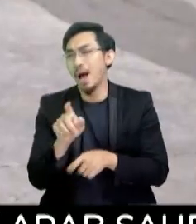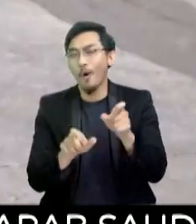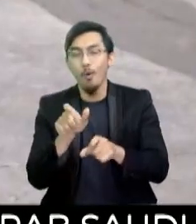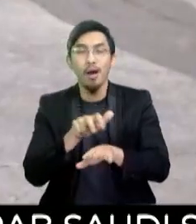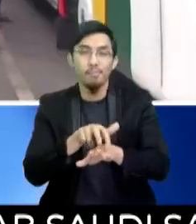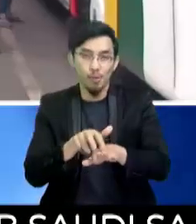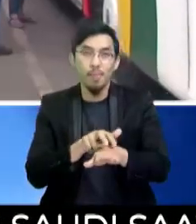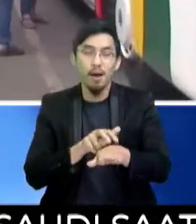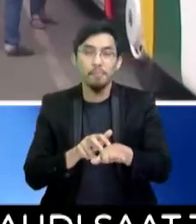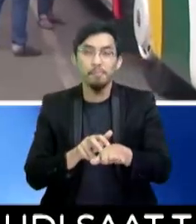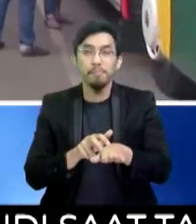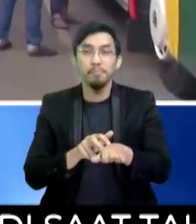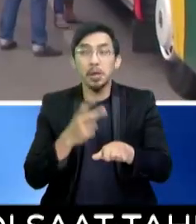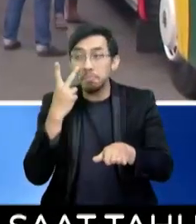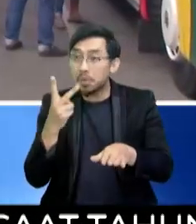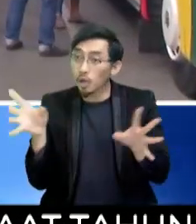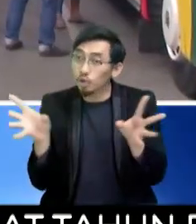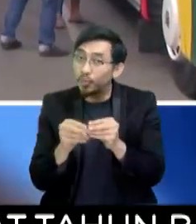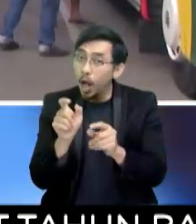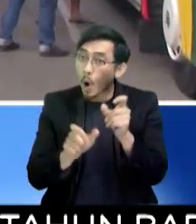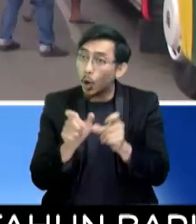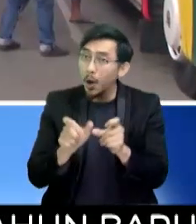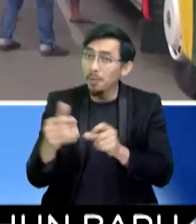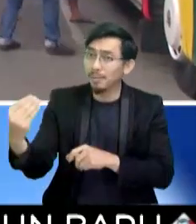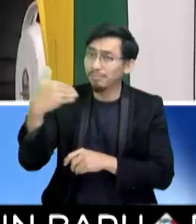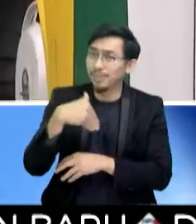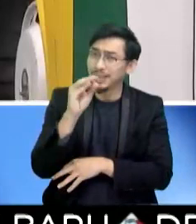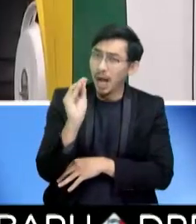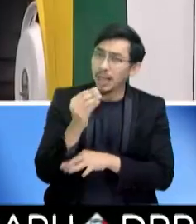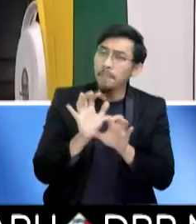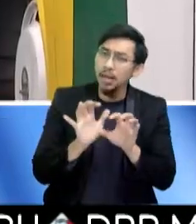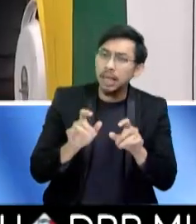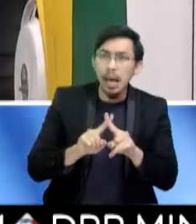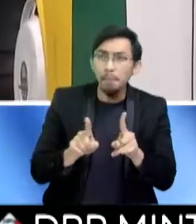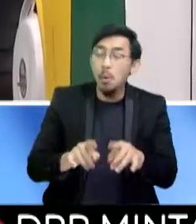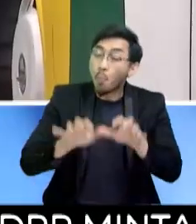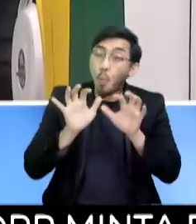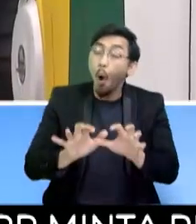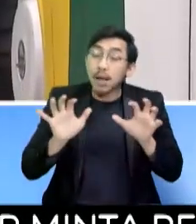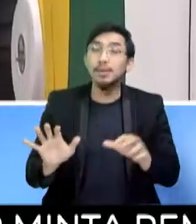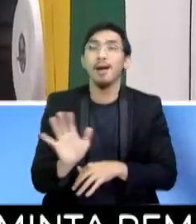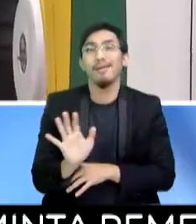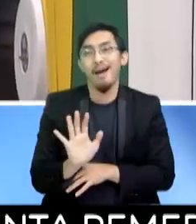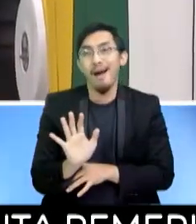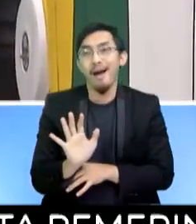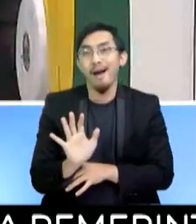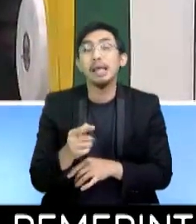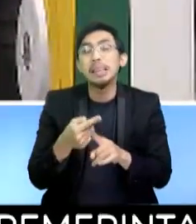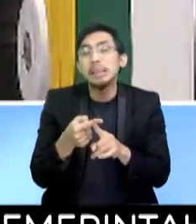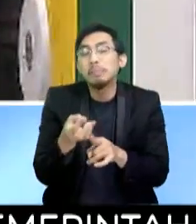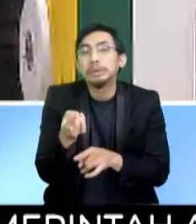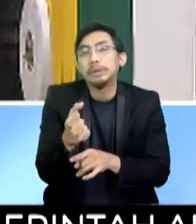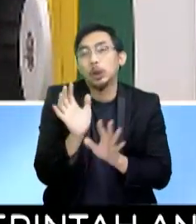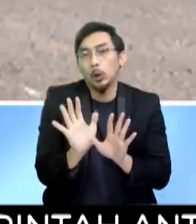ada arus balik di Terminal Kalideres namun situasi di sini terpantau landai tidak ada penumpukan penumpang yang berarti petugas mencatat ada kenaikan